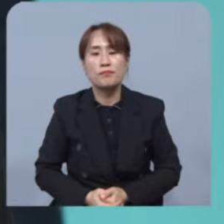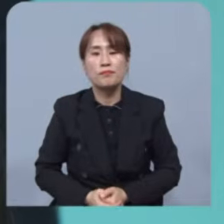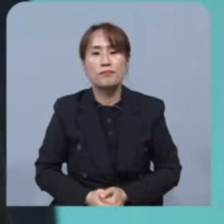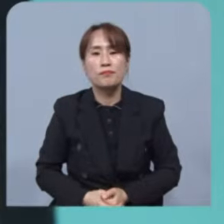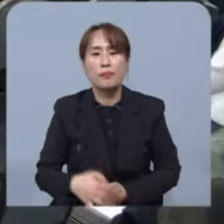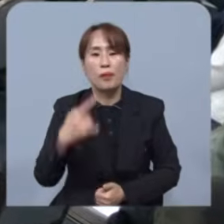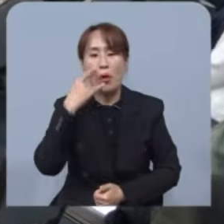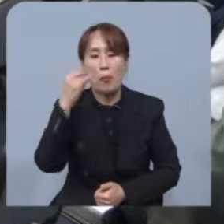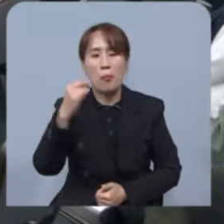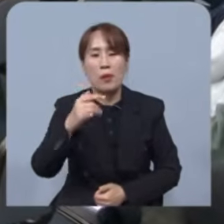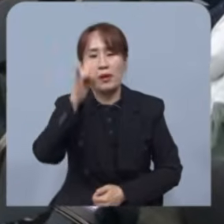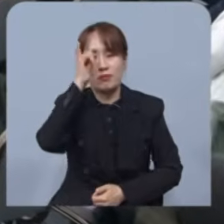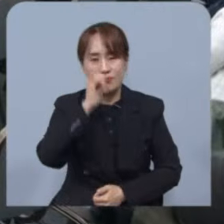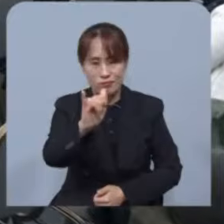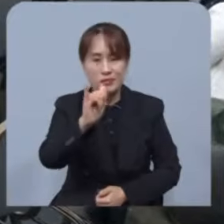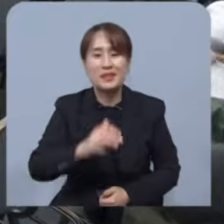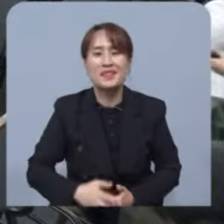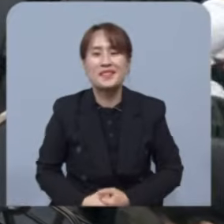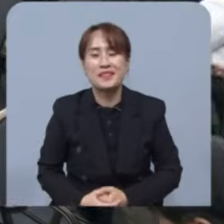엄마는 위대하다.